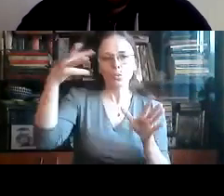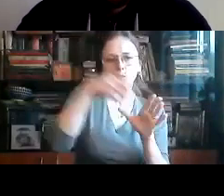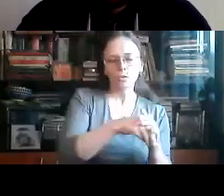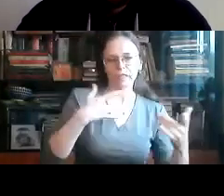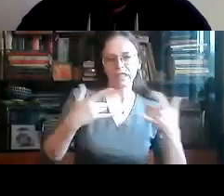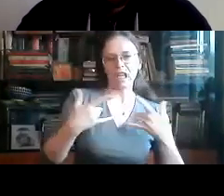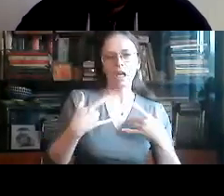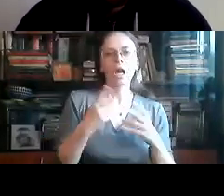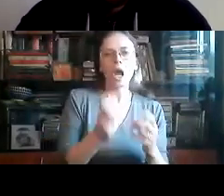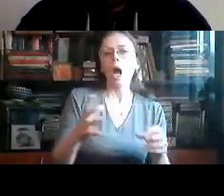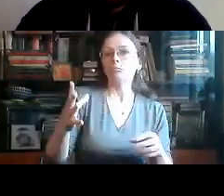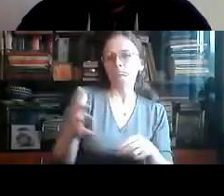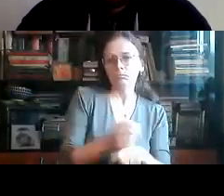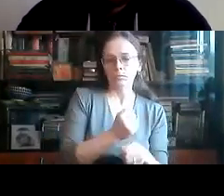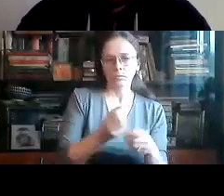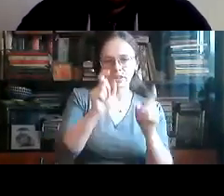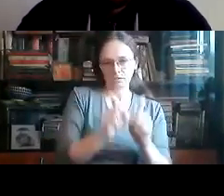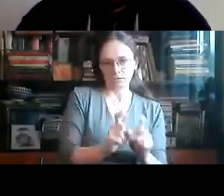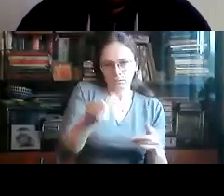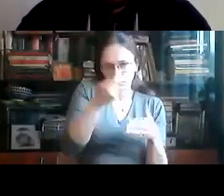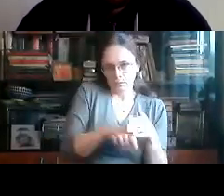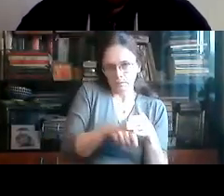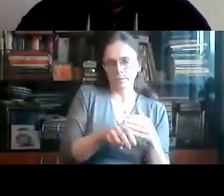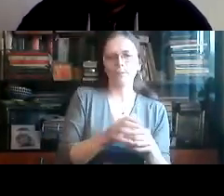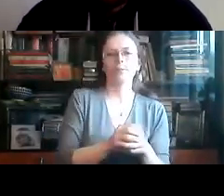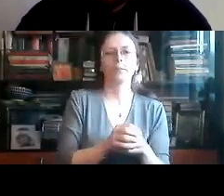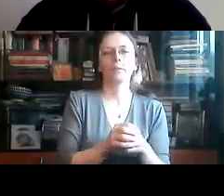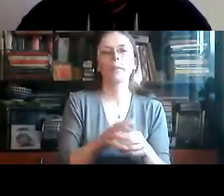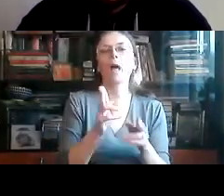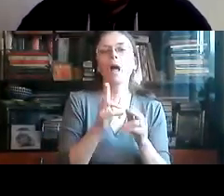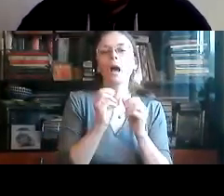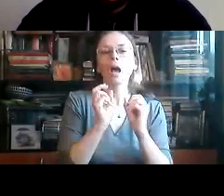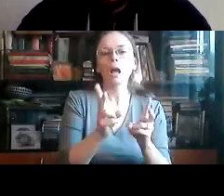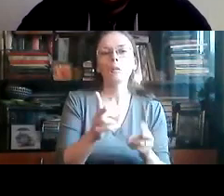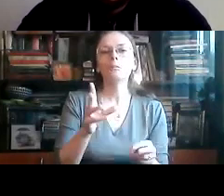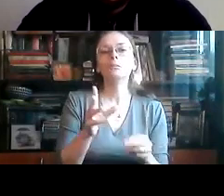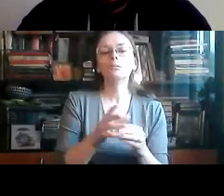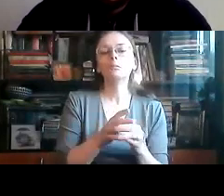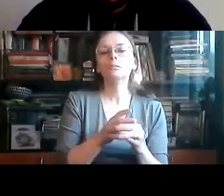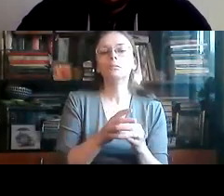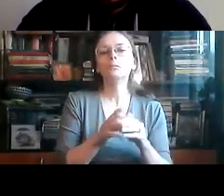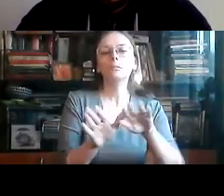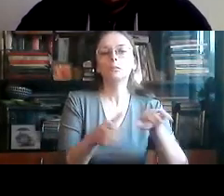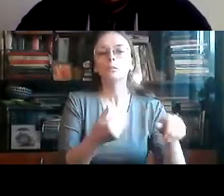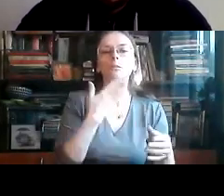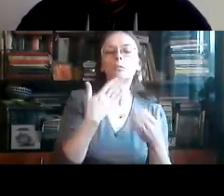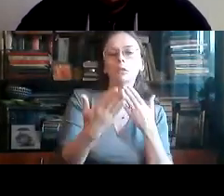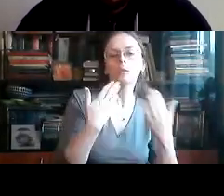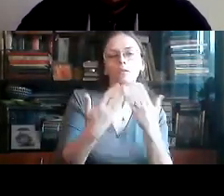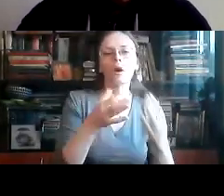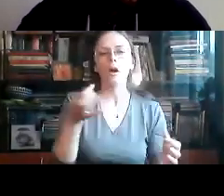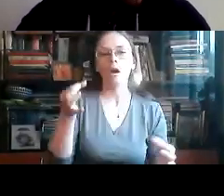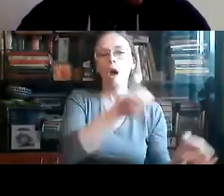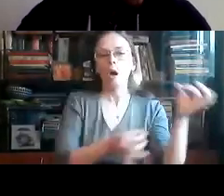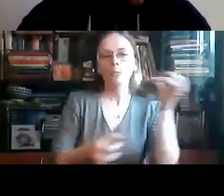рада. И потом мы перейдем в формат свободной беседы. Я приглашаю вас